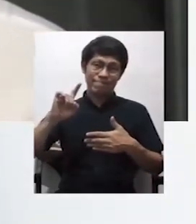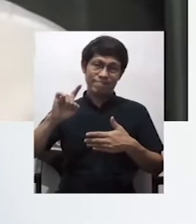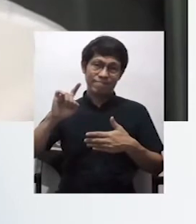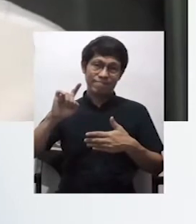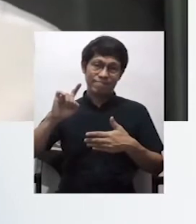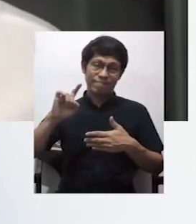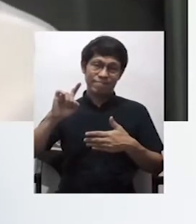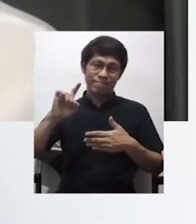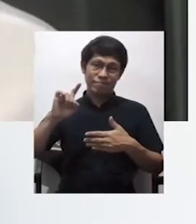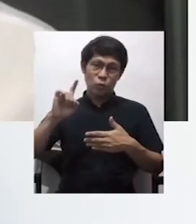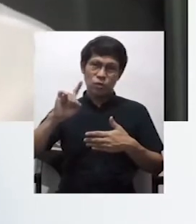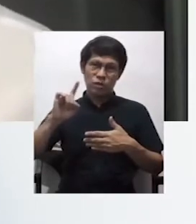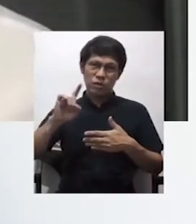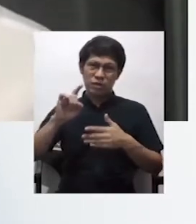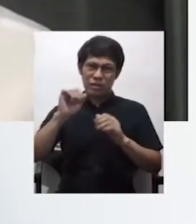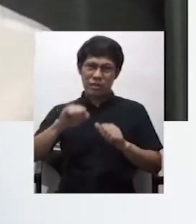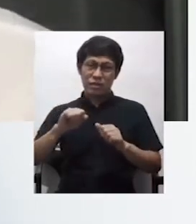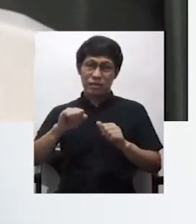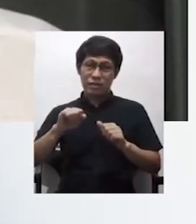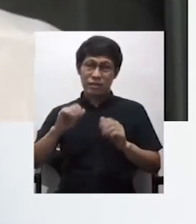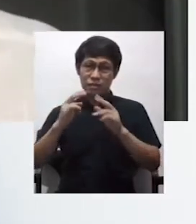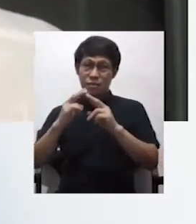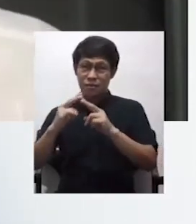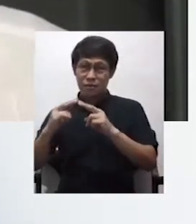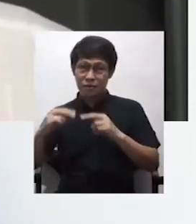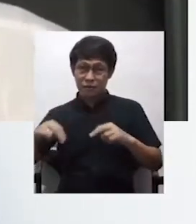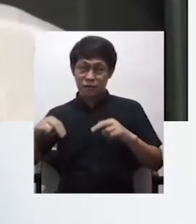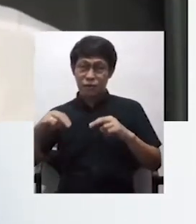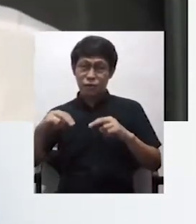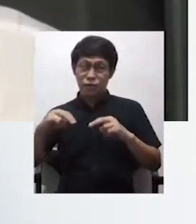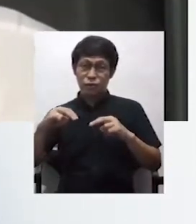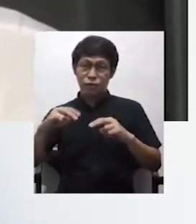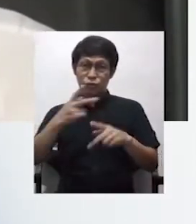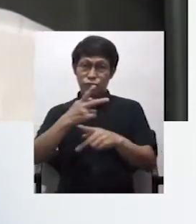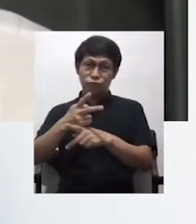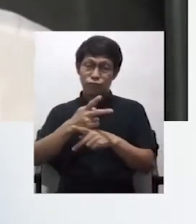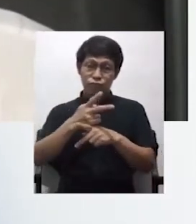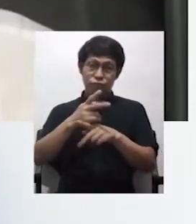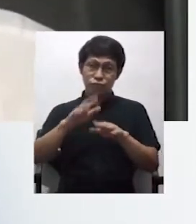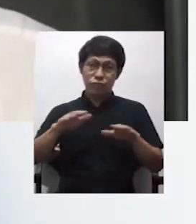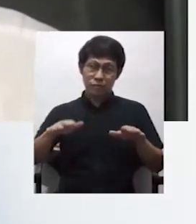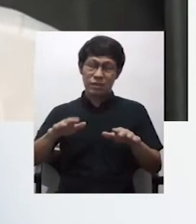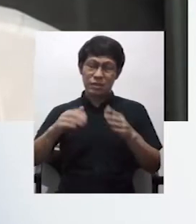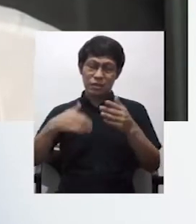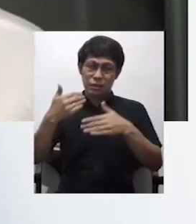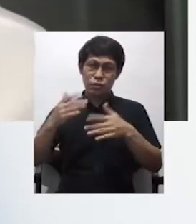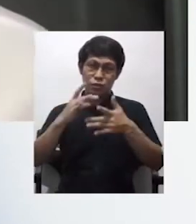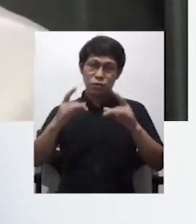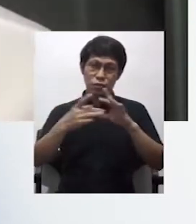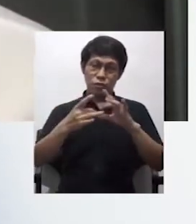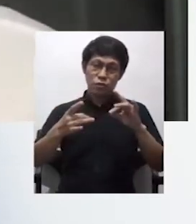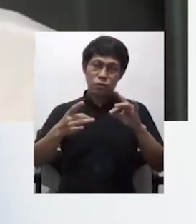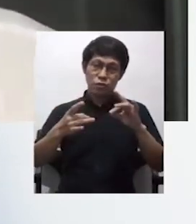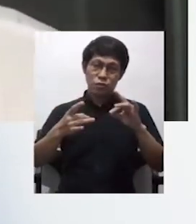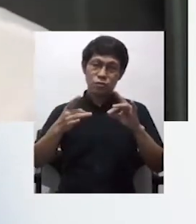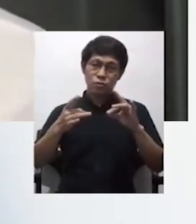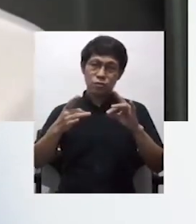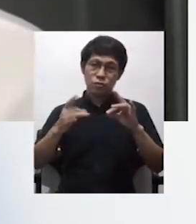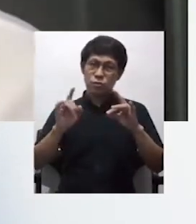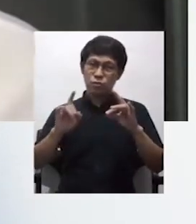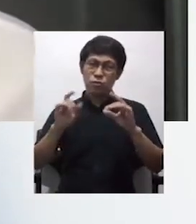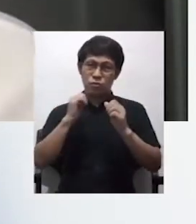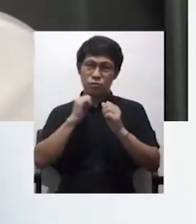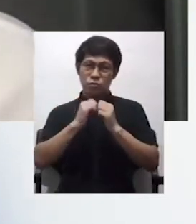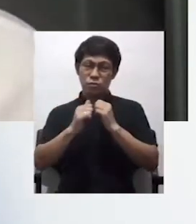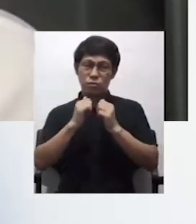nyo kami sa aming Facebook page o mag-subscribe kayo sa aming YouTube channel. Ano ba ibig sabihin